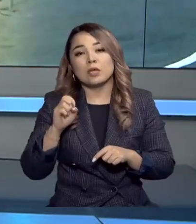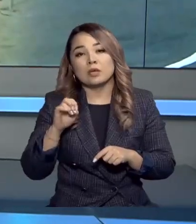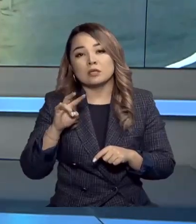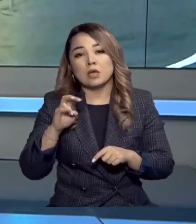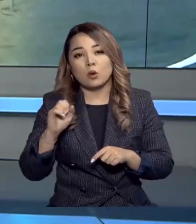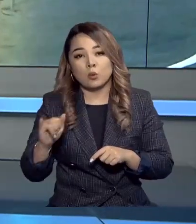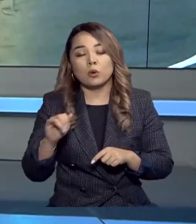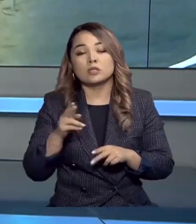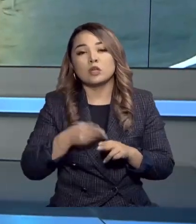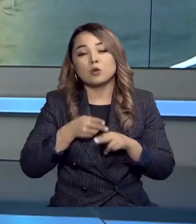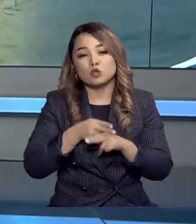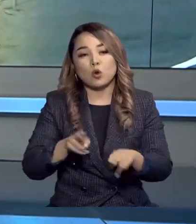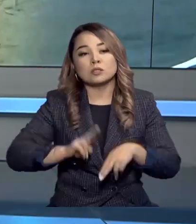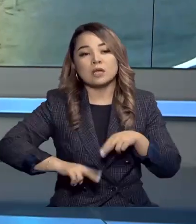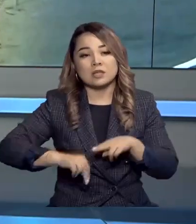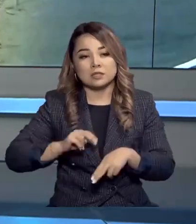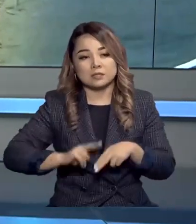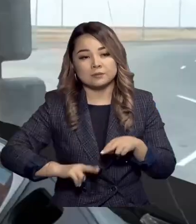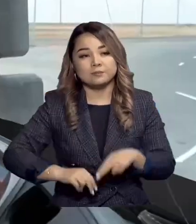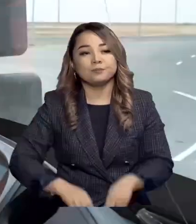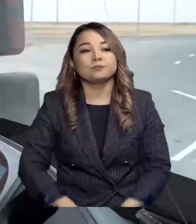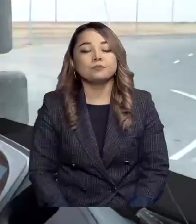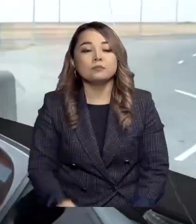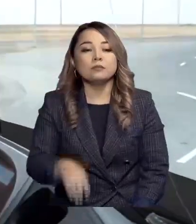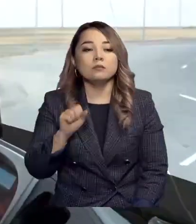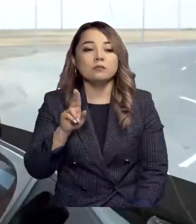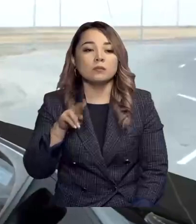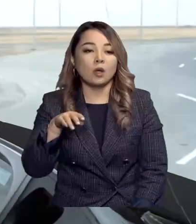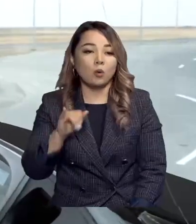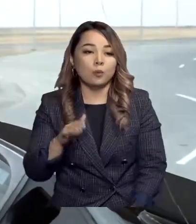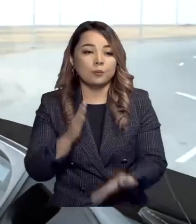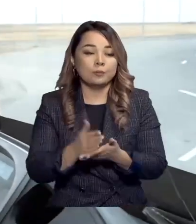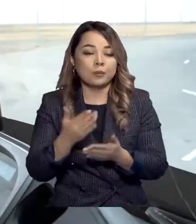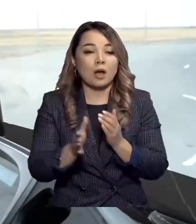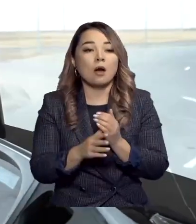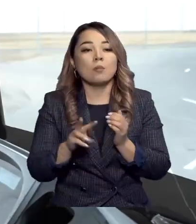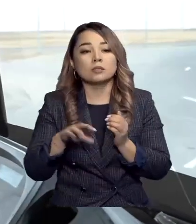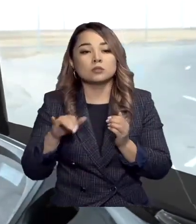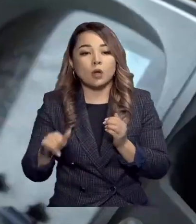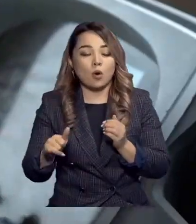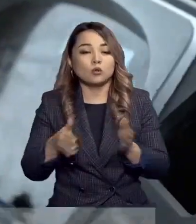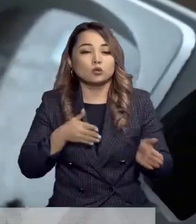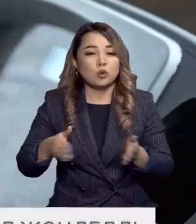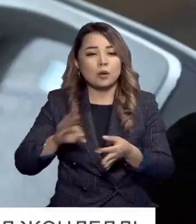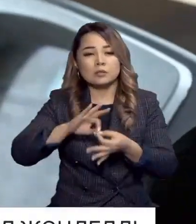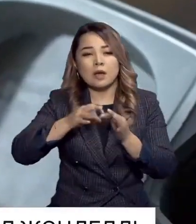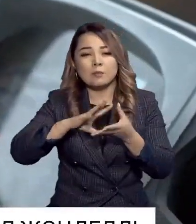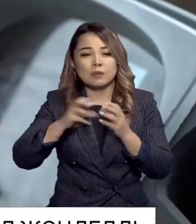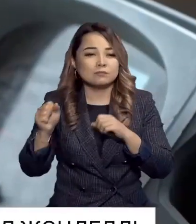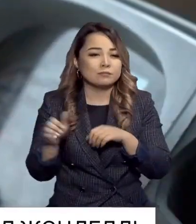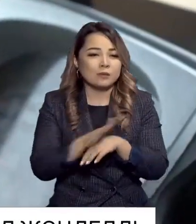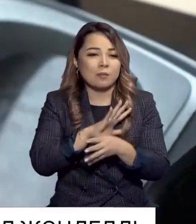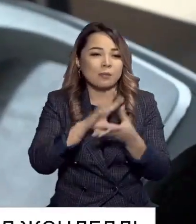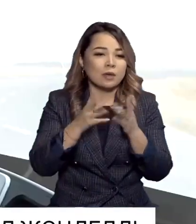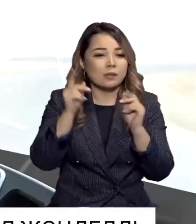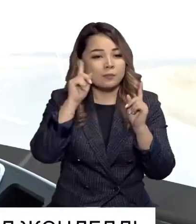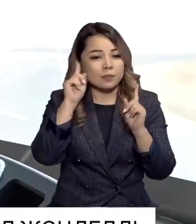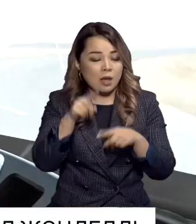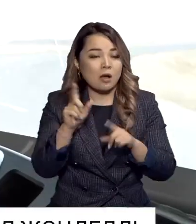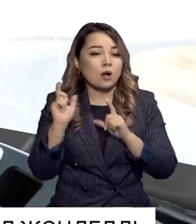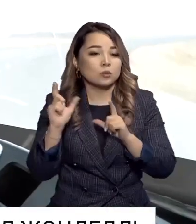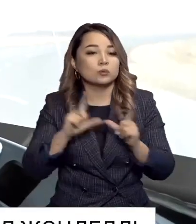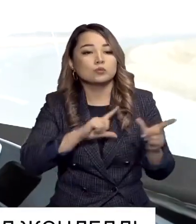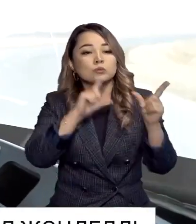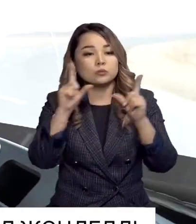Шалқар темір жолдары салынды. Ақтаулық Әмірхан Дүйсенов Маңғыстаудың жолдарын жетік біледі. Себебі ол күн сайын жүк көлігімен